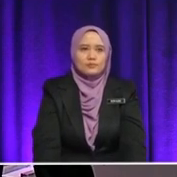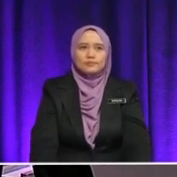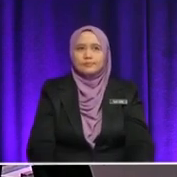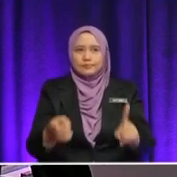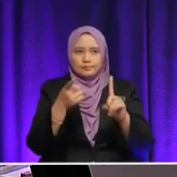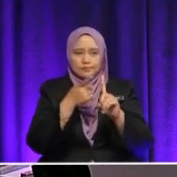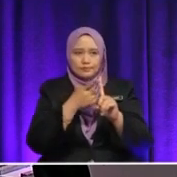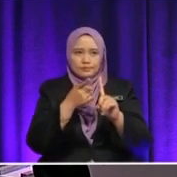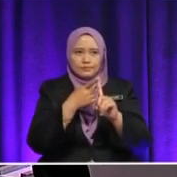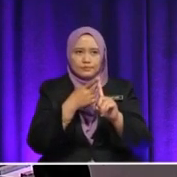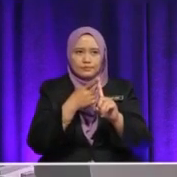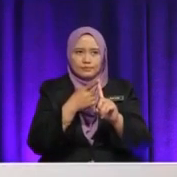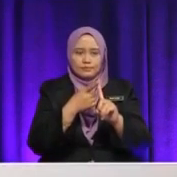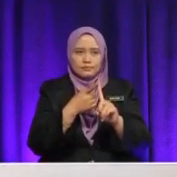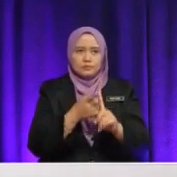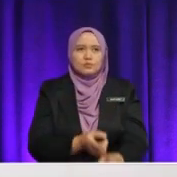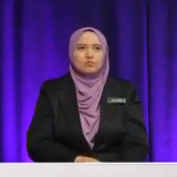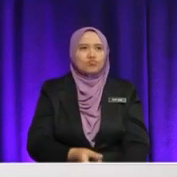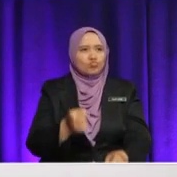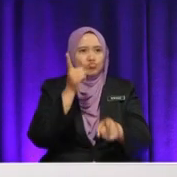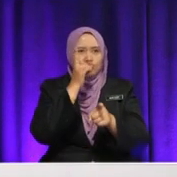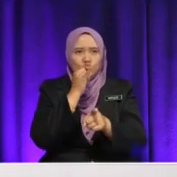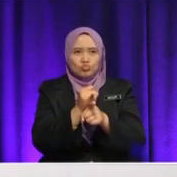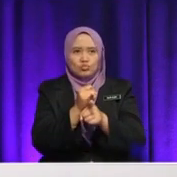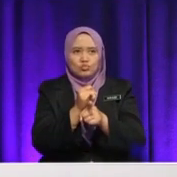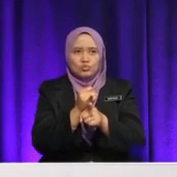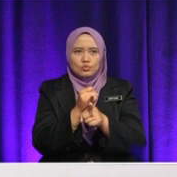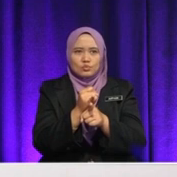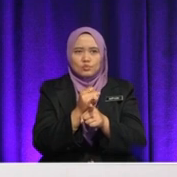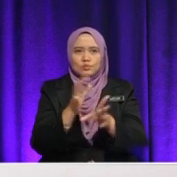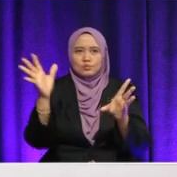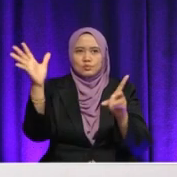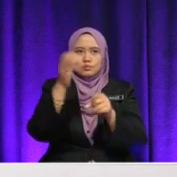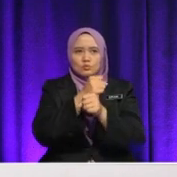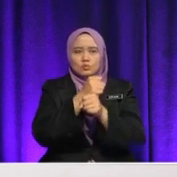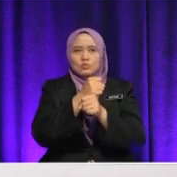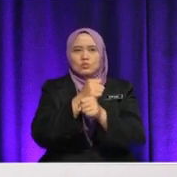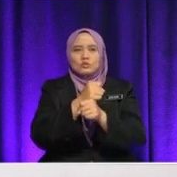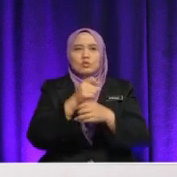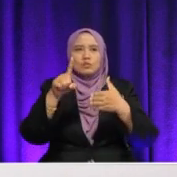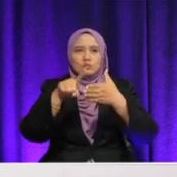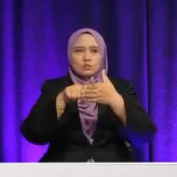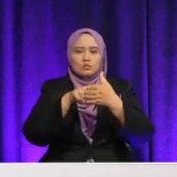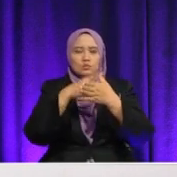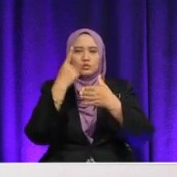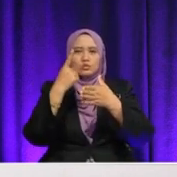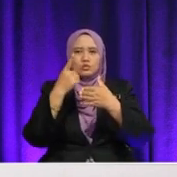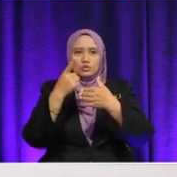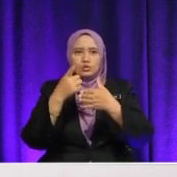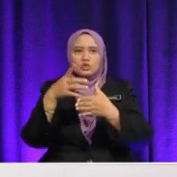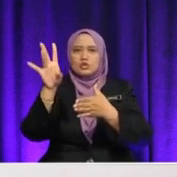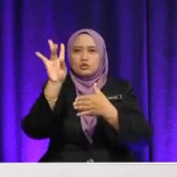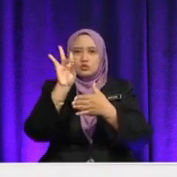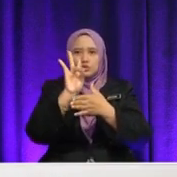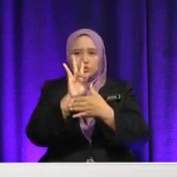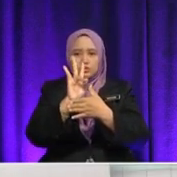adalah disebabkan persetujuan hanya dicapai pada bulan julai kalau melihat di sini ya pada Juli